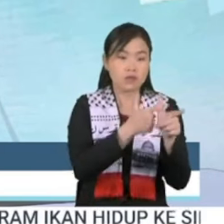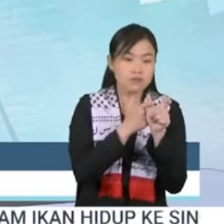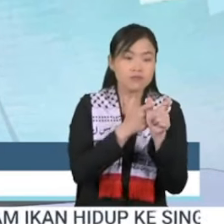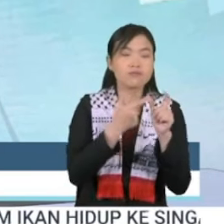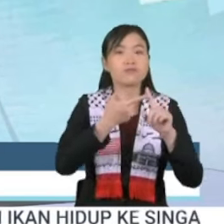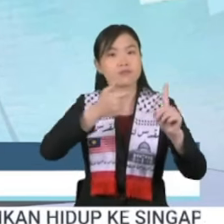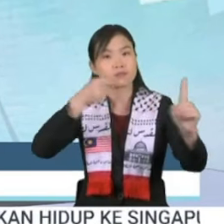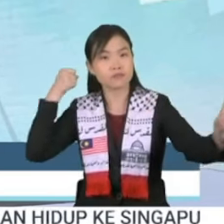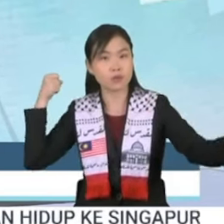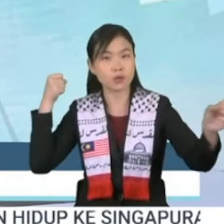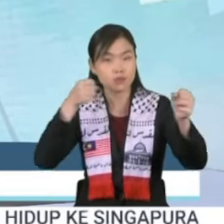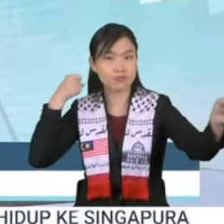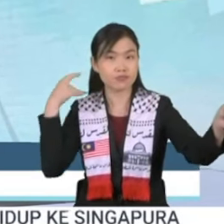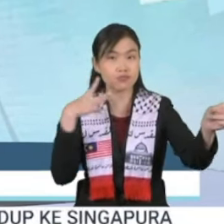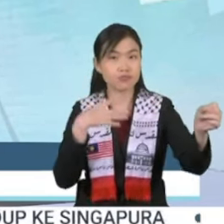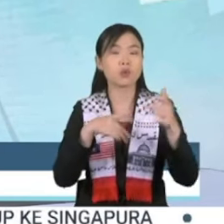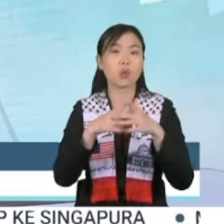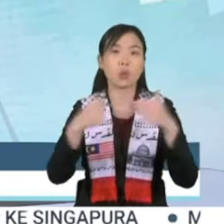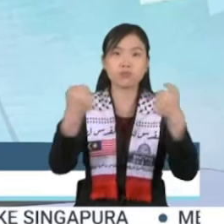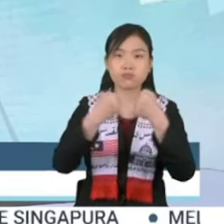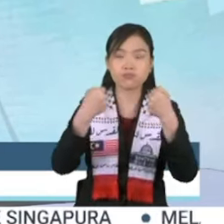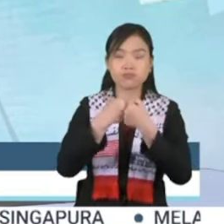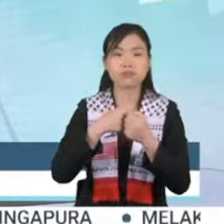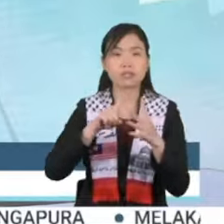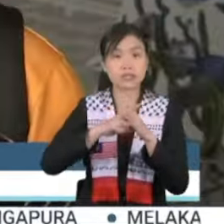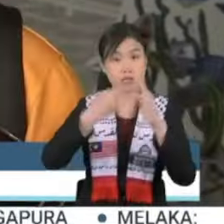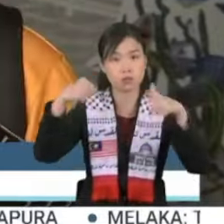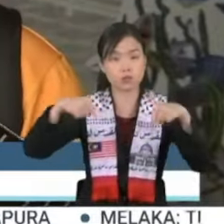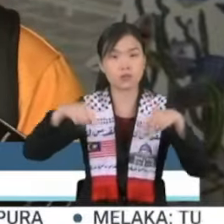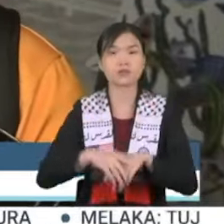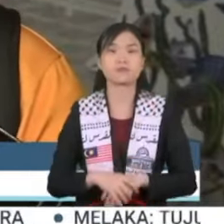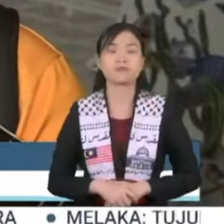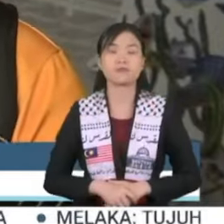sukan tempur membuka tirainya hari ini.